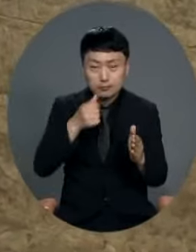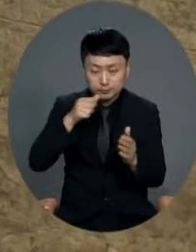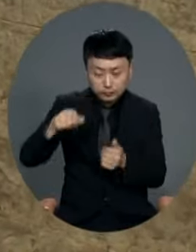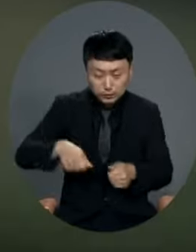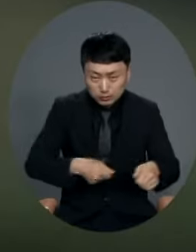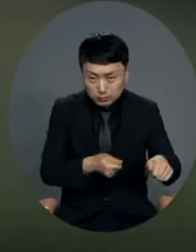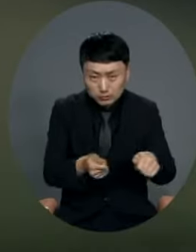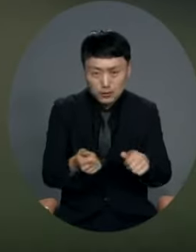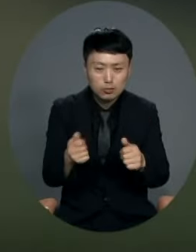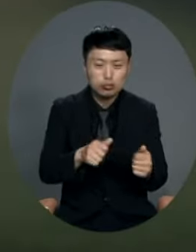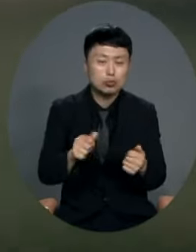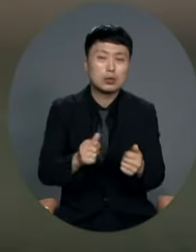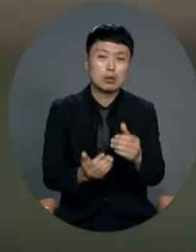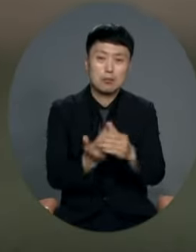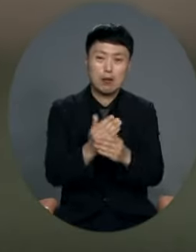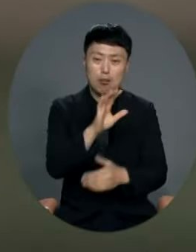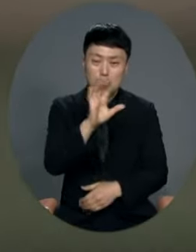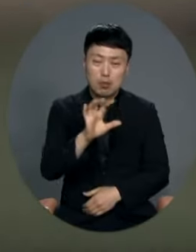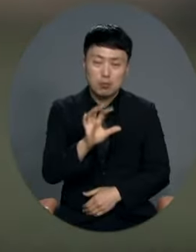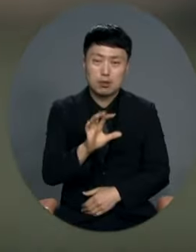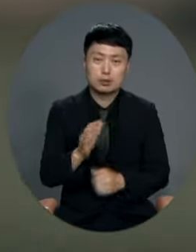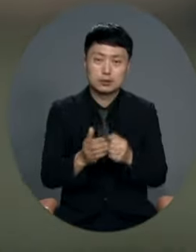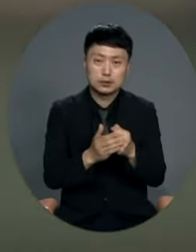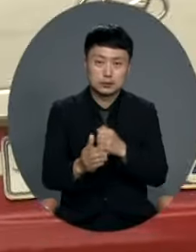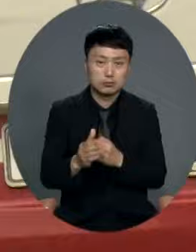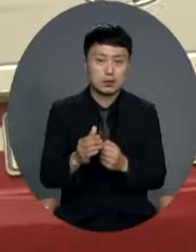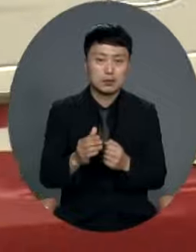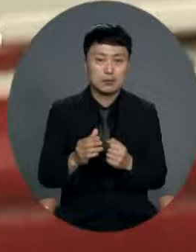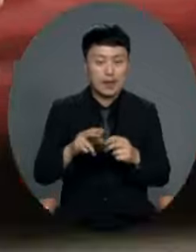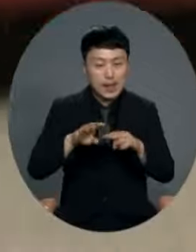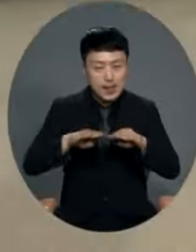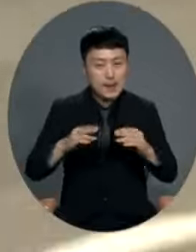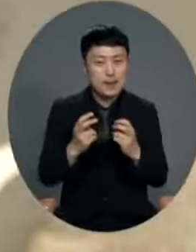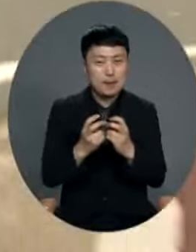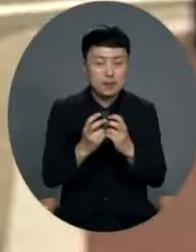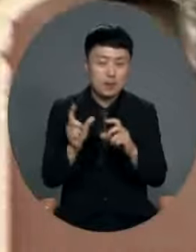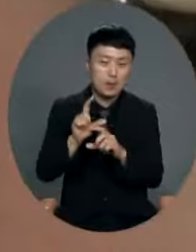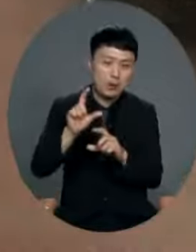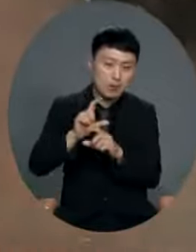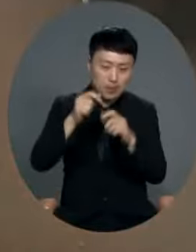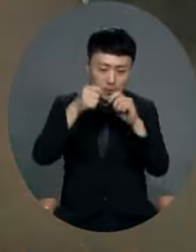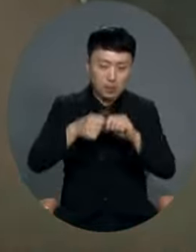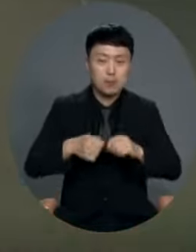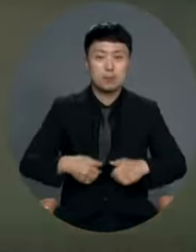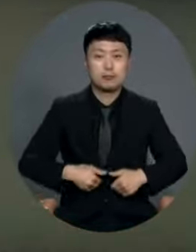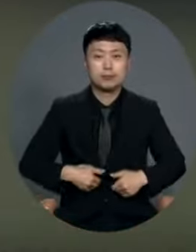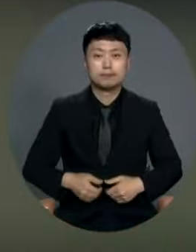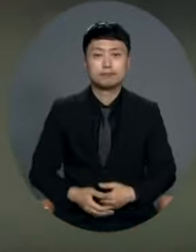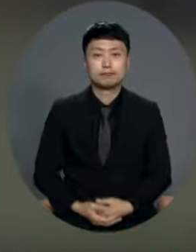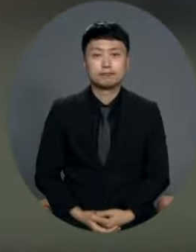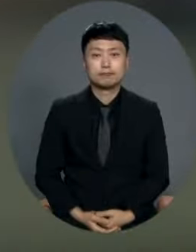관 법를 마해 재발방지를 마련하는 등 대책수립이 필요해 보입니다 MBC 뉴스 변입니다